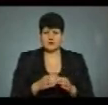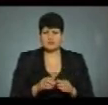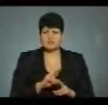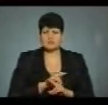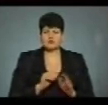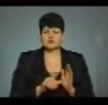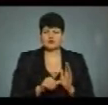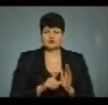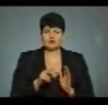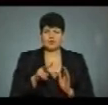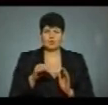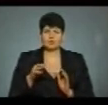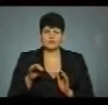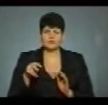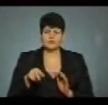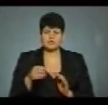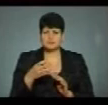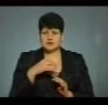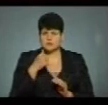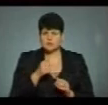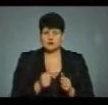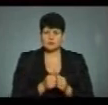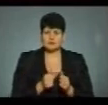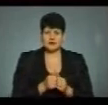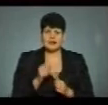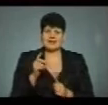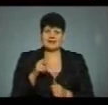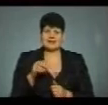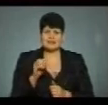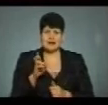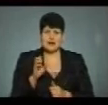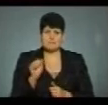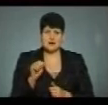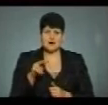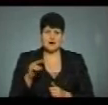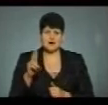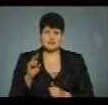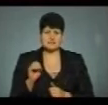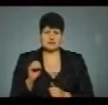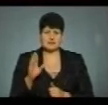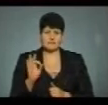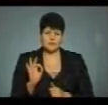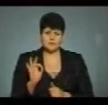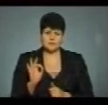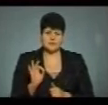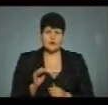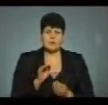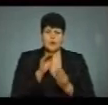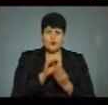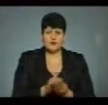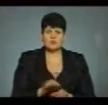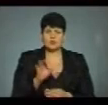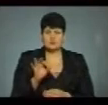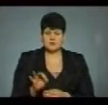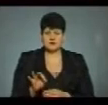лютого 2015 року у бою поблизу Дебальцевого Донецької області, розповіла його мати Леся Орляк. За її словами, поховала Олександра